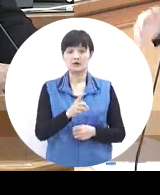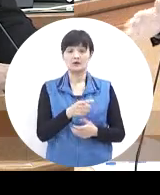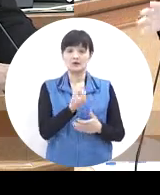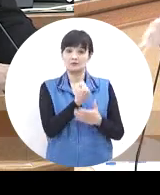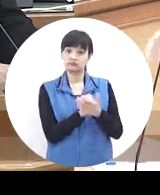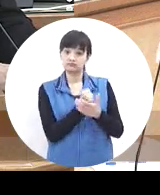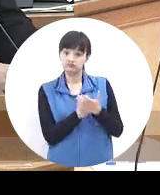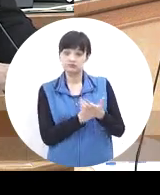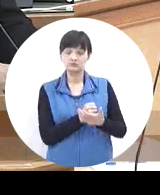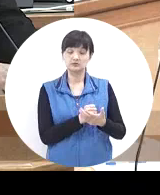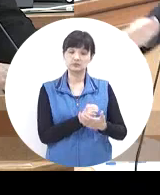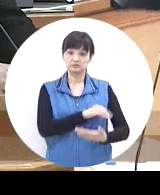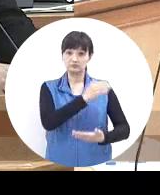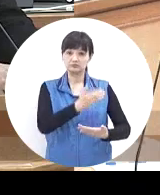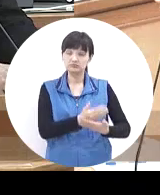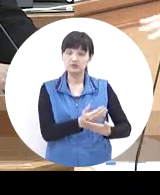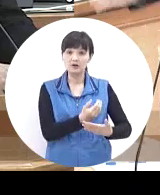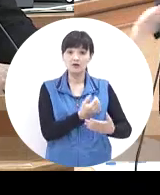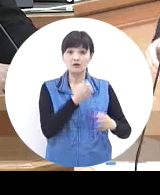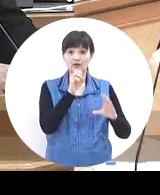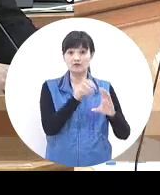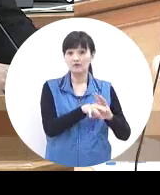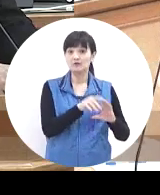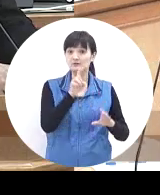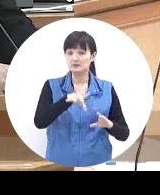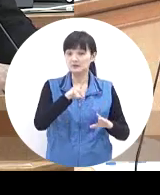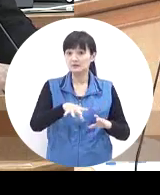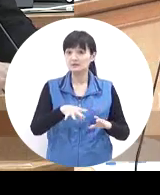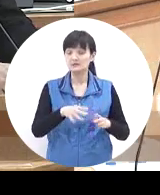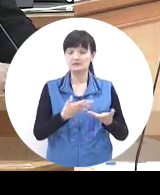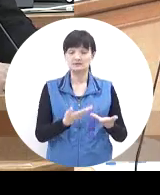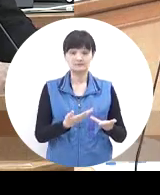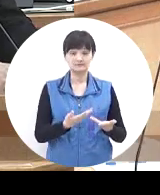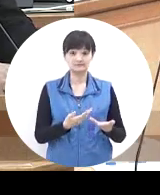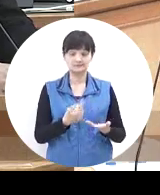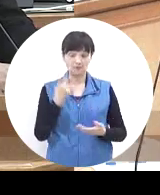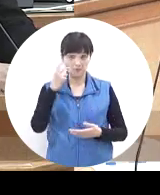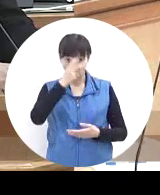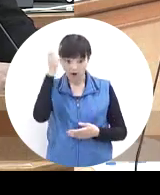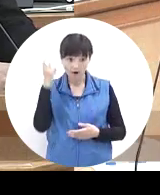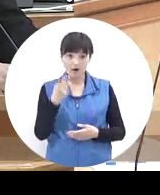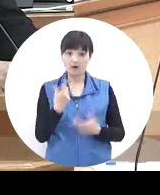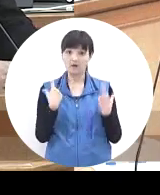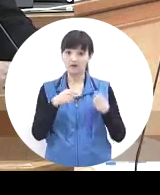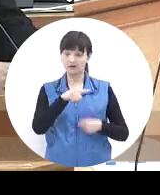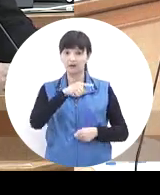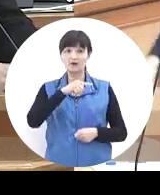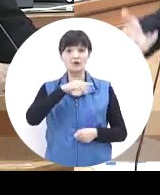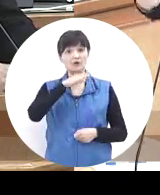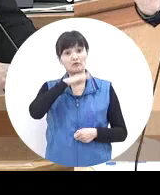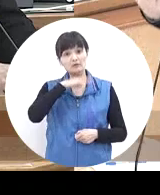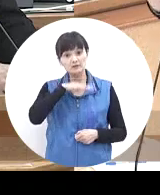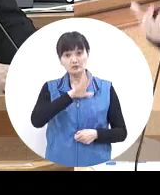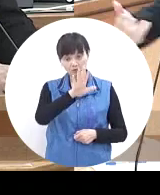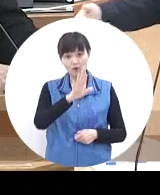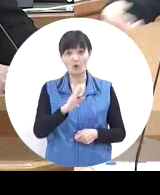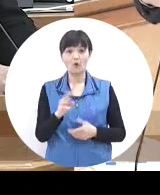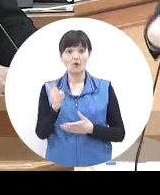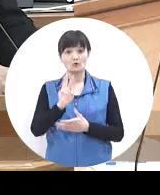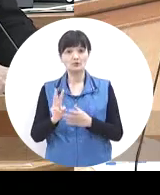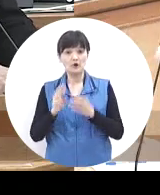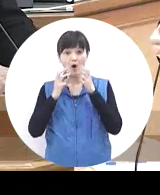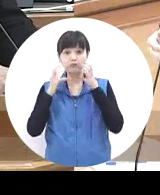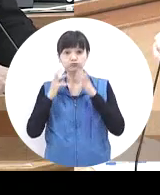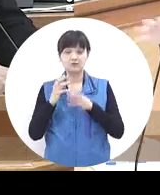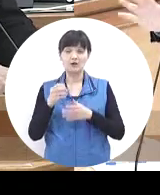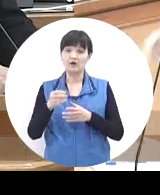我们是看到其他议员 po 在社群网站，才知道说原来汐止也有水肥的投注站。那、啊、对我们情何以堪？人家选民来问